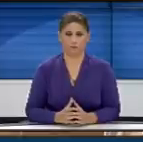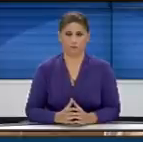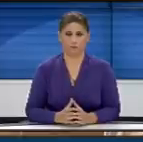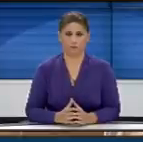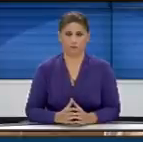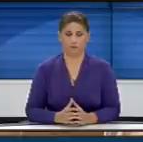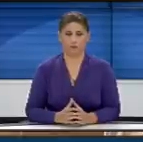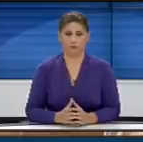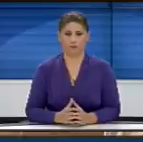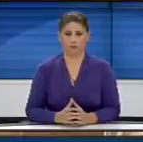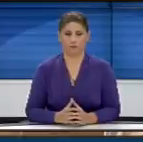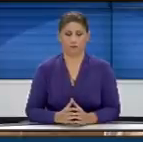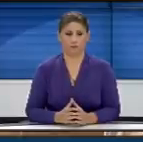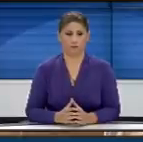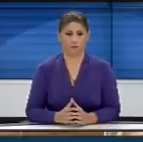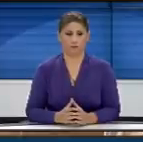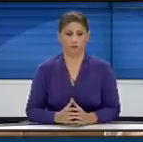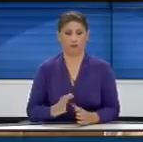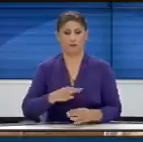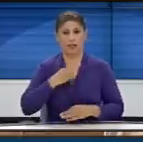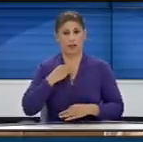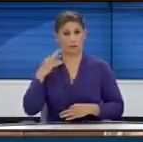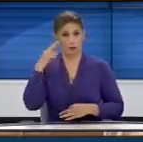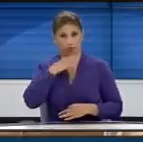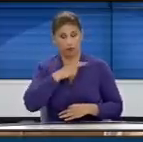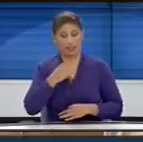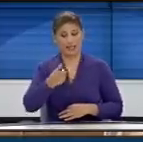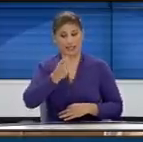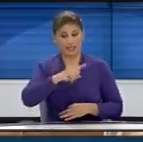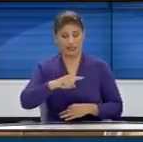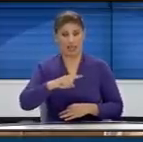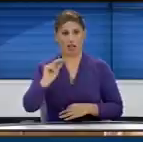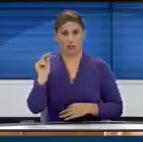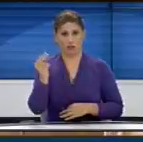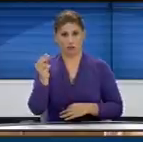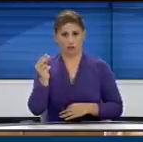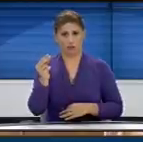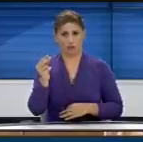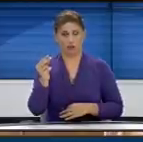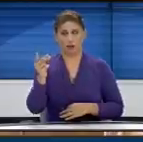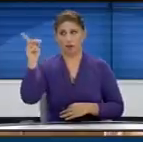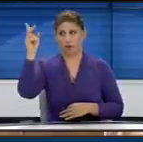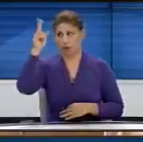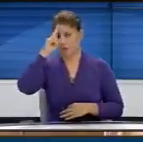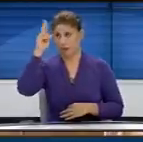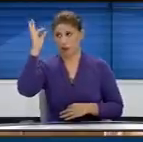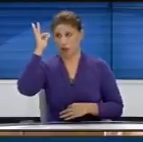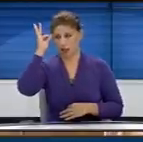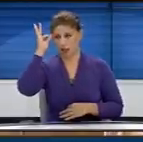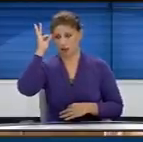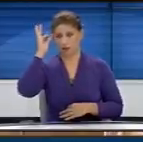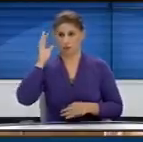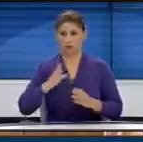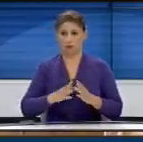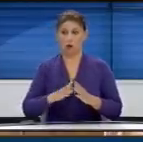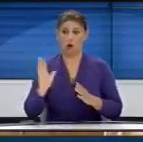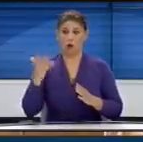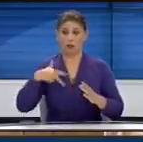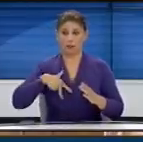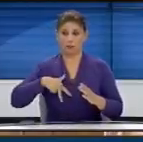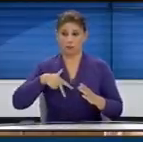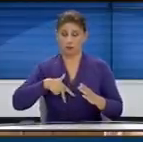Κύριε Πρωθυπουργέ, σε άλλα κοινοβούλια, στο Βρετανικό, στο Γερμανικό, στο Γαλλικό, όταν υπουργός